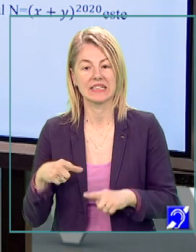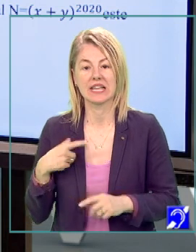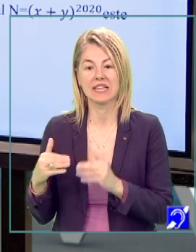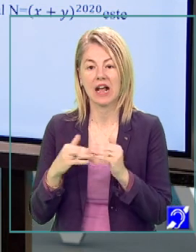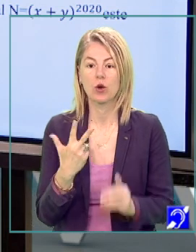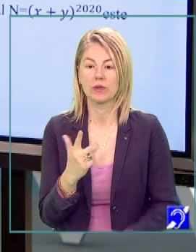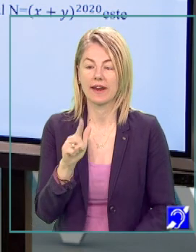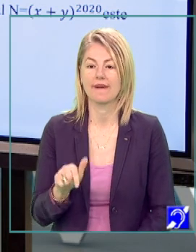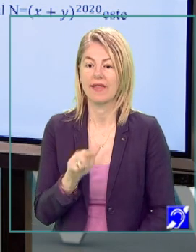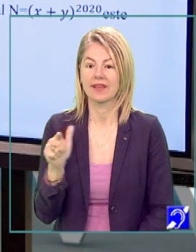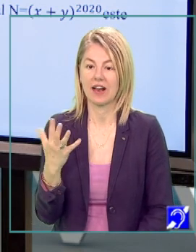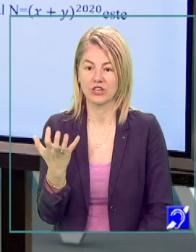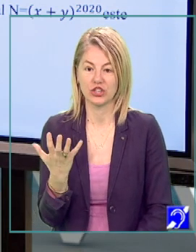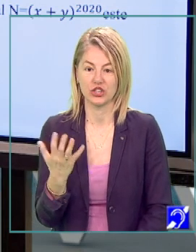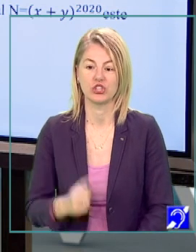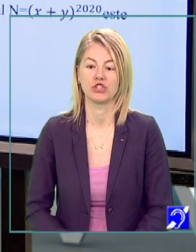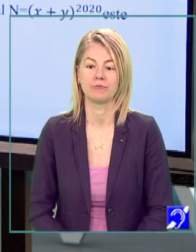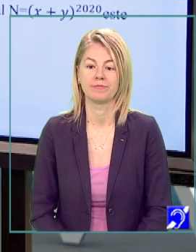egal cu 3 radical din 5.